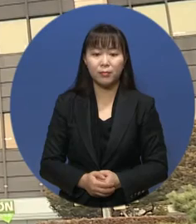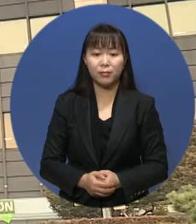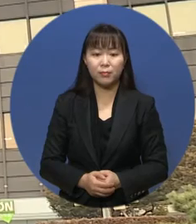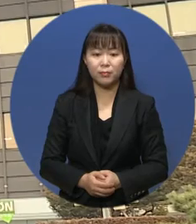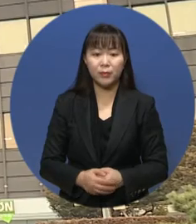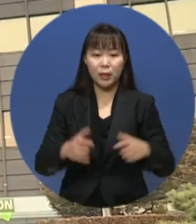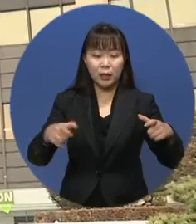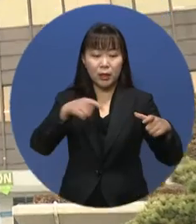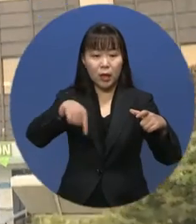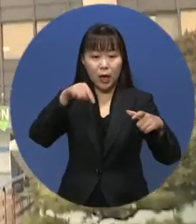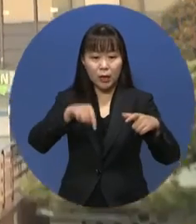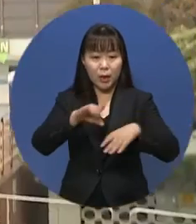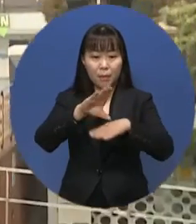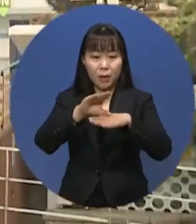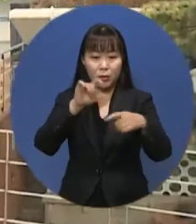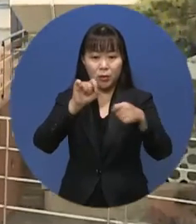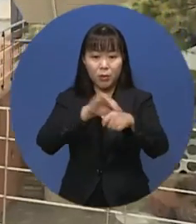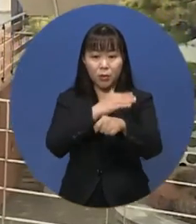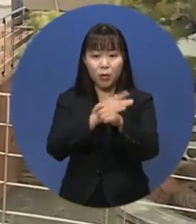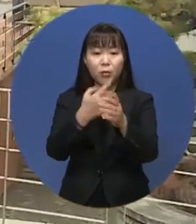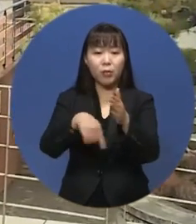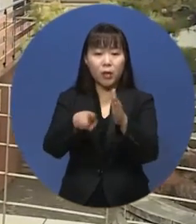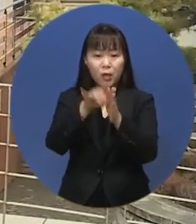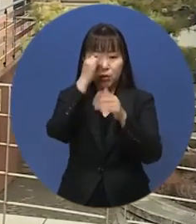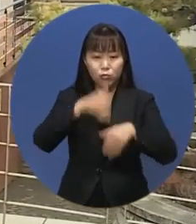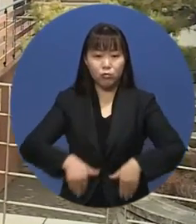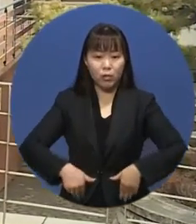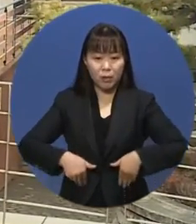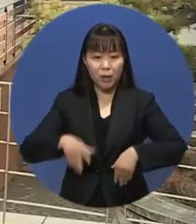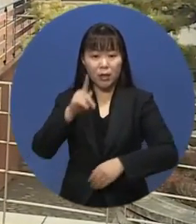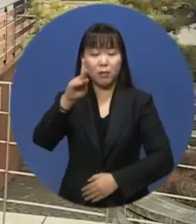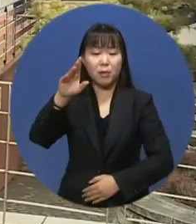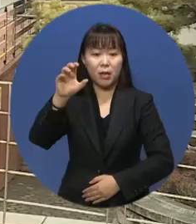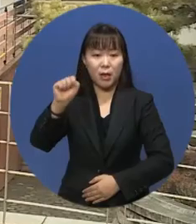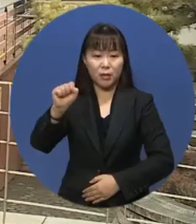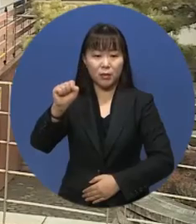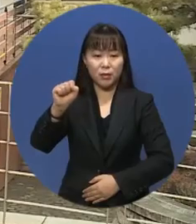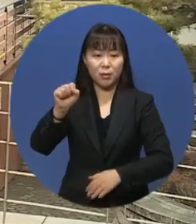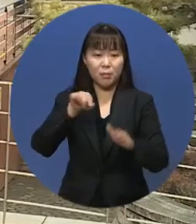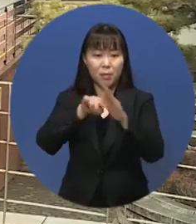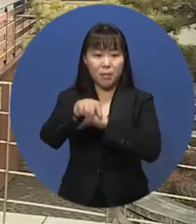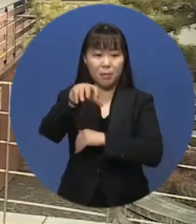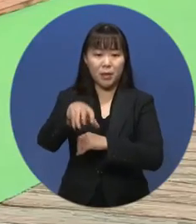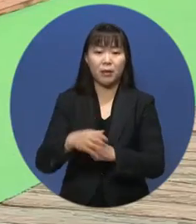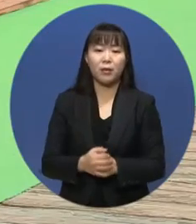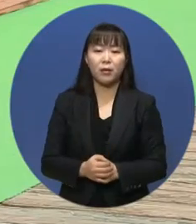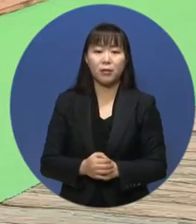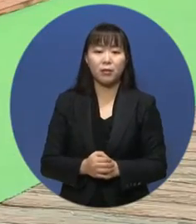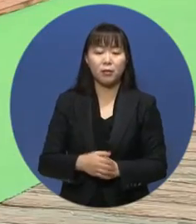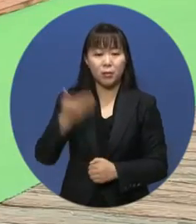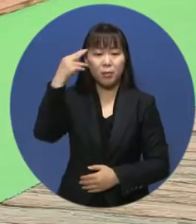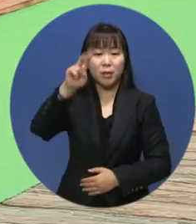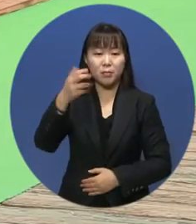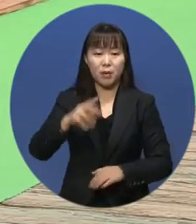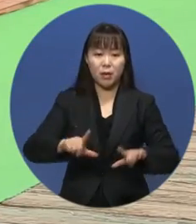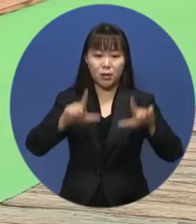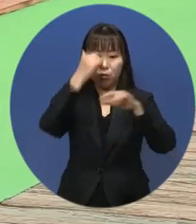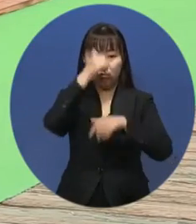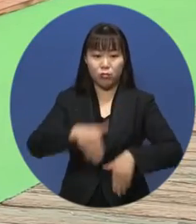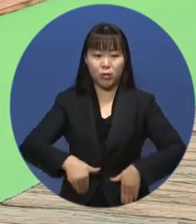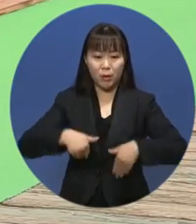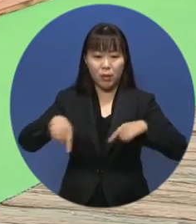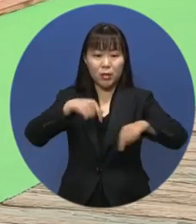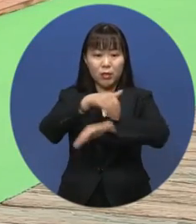지역 내 방송 접근권 향상을 위해 충청남도가 KBS 앞에 나섰습니다. 지난 28일